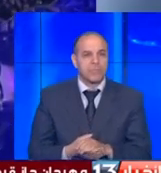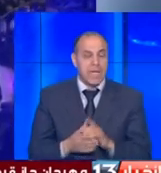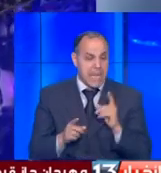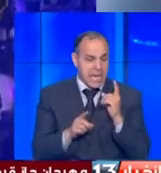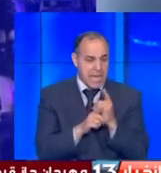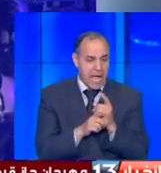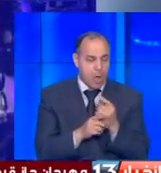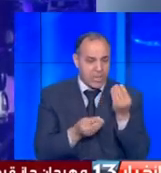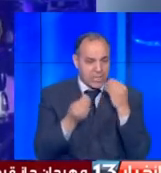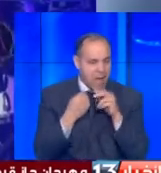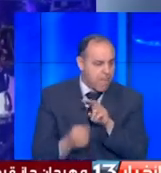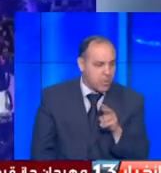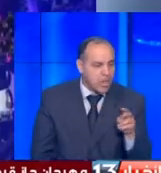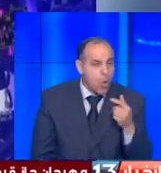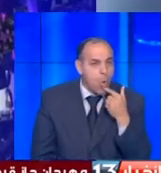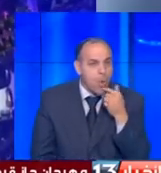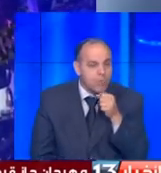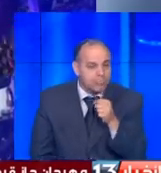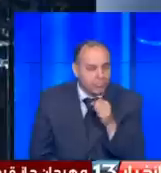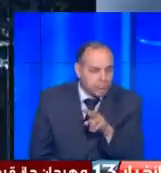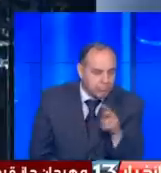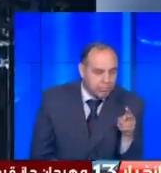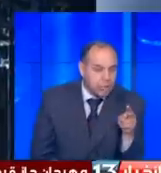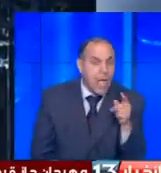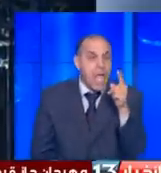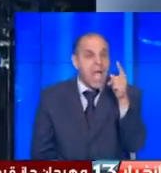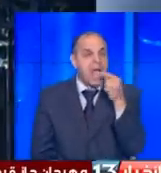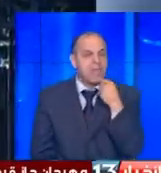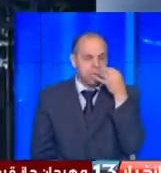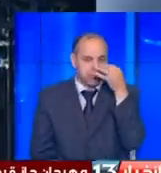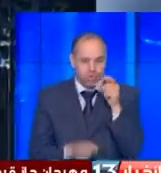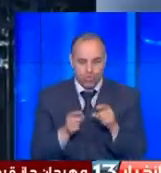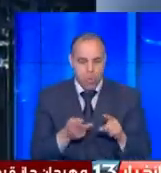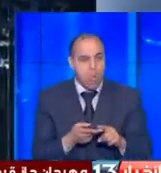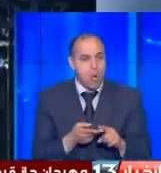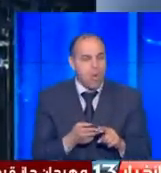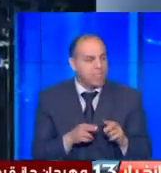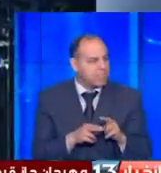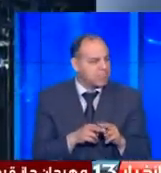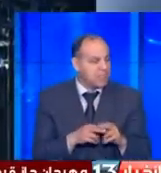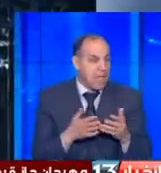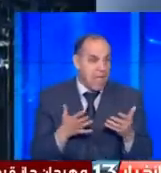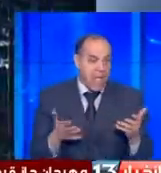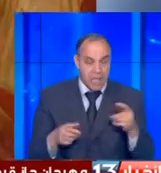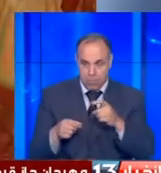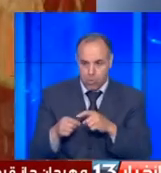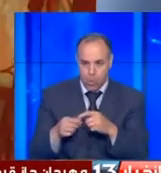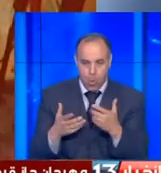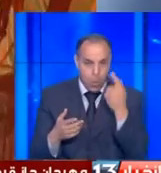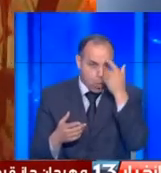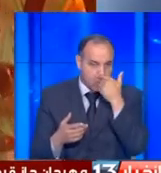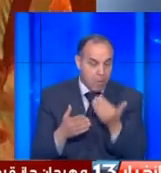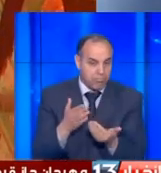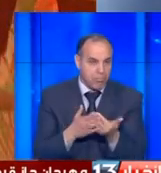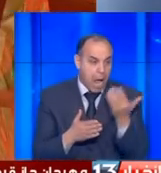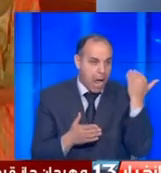بين تجارب متنوعة وانماط موسيقية متعددة يحسبه جمهور ثراء، ومشاركة وجوه